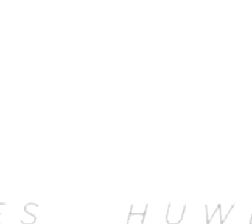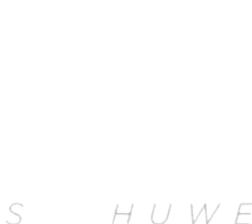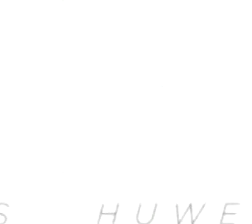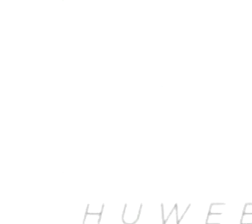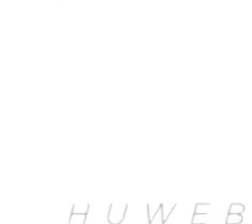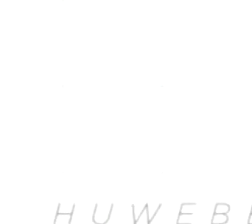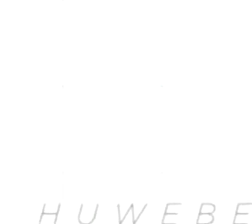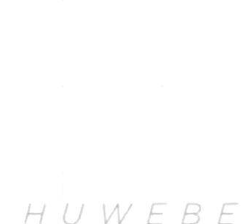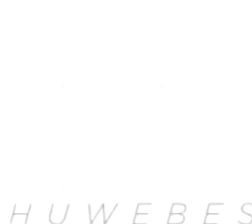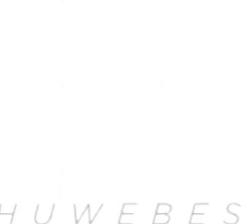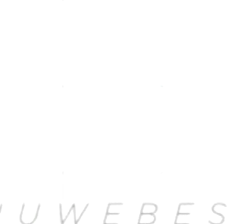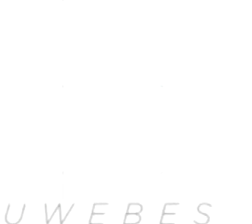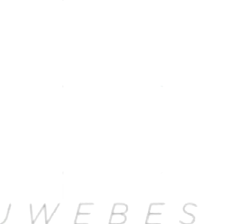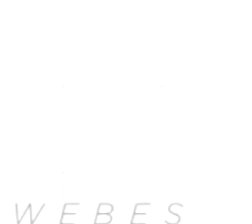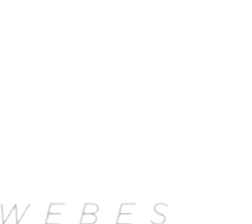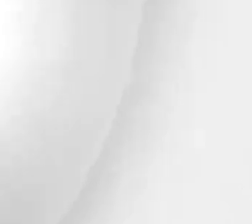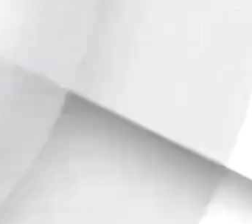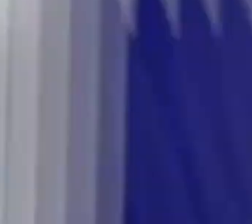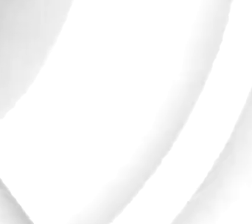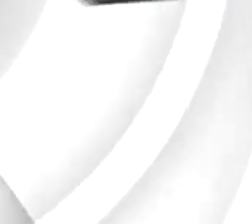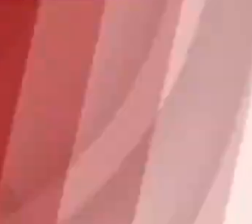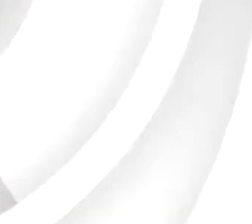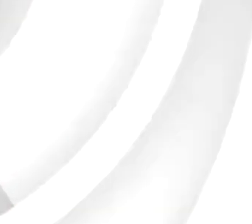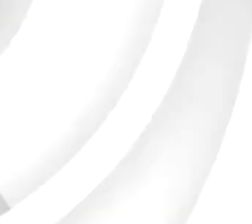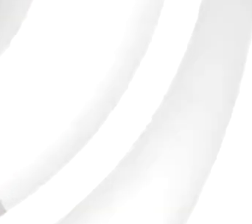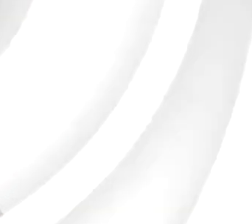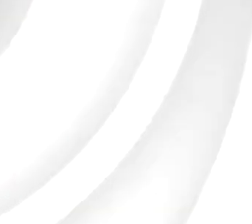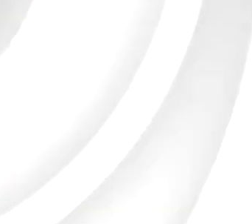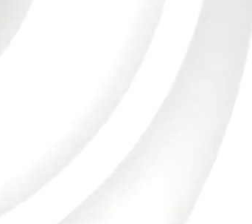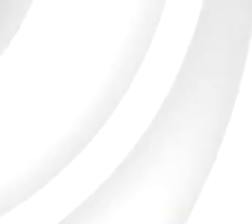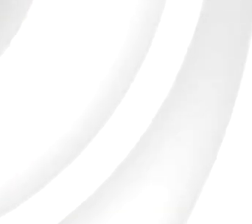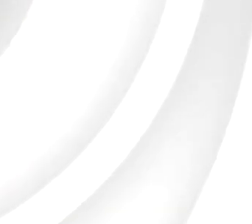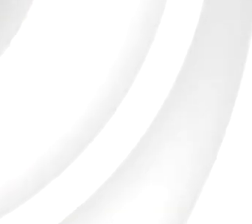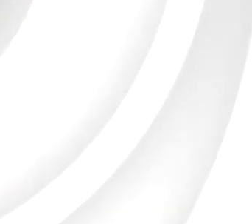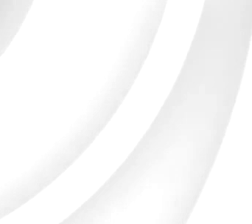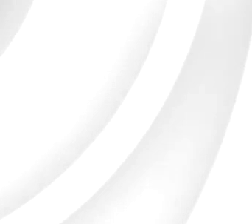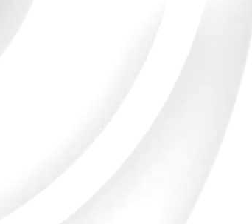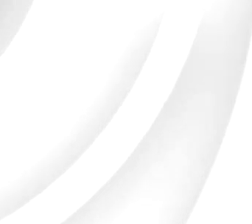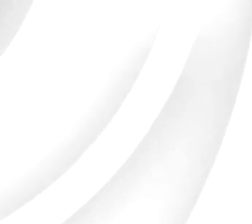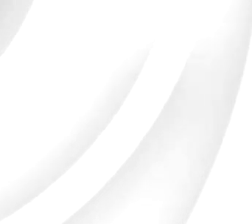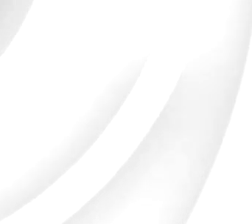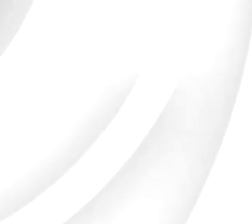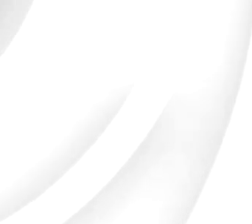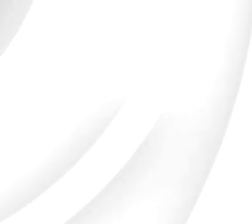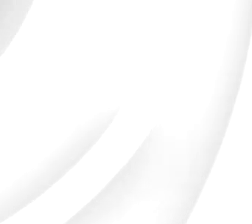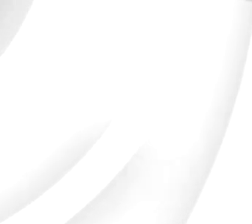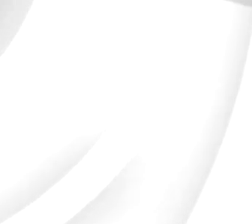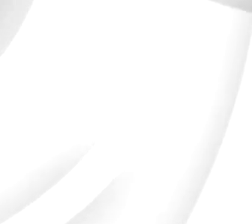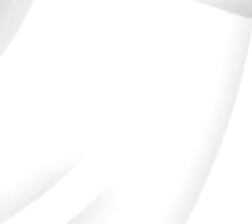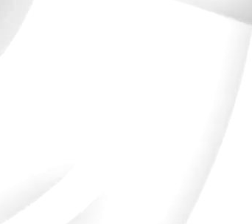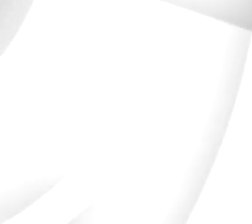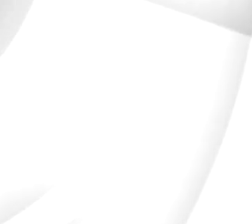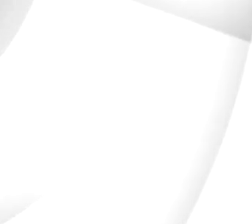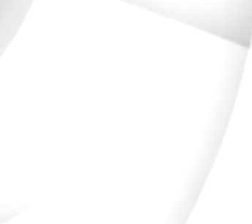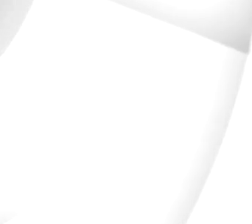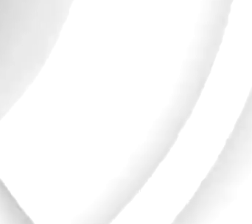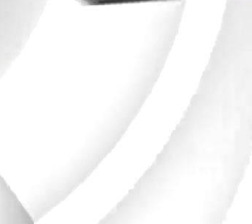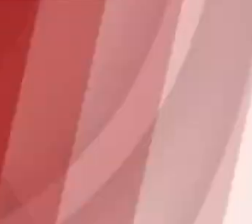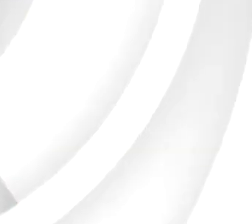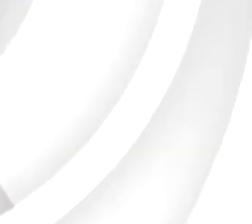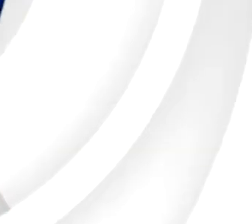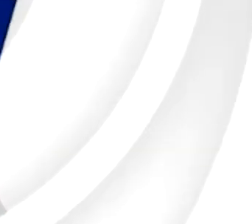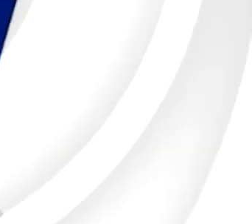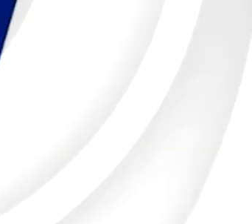Tuloy-tuloy po ang ating pagpapatrol sa bayan mula Lunes hanggang Biyernes sa TV Patrol alas 6:30 ng